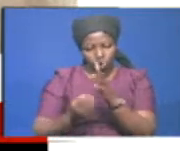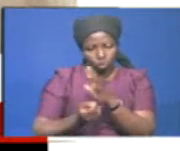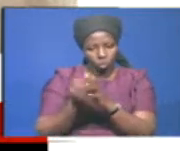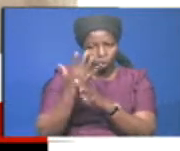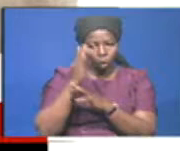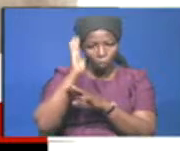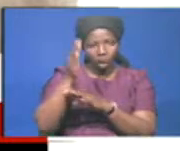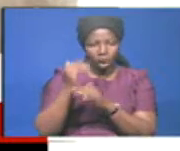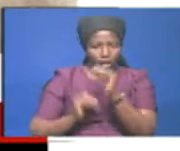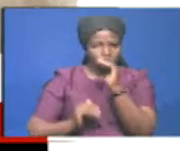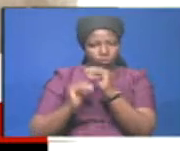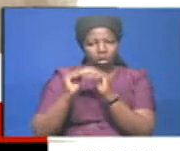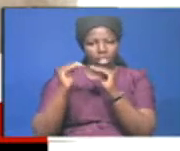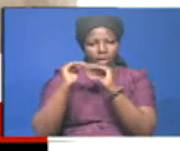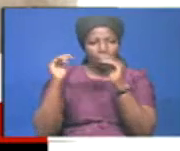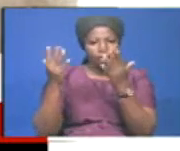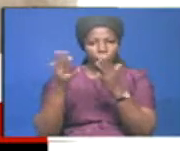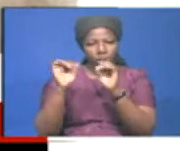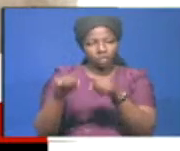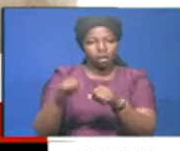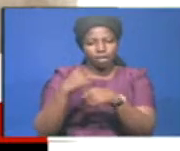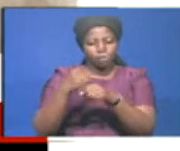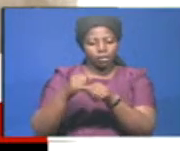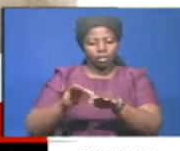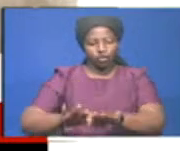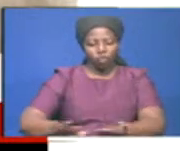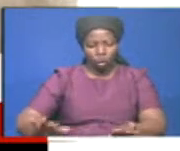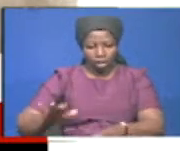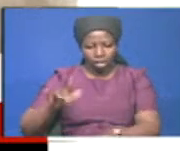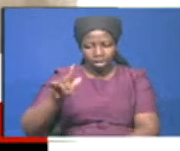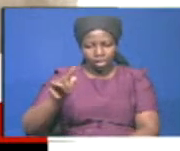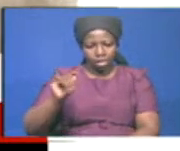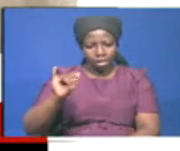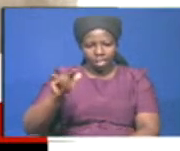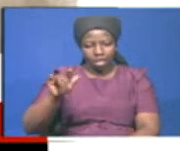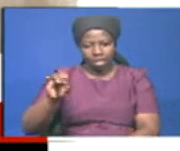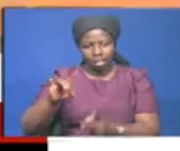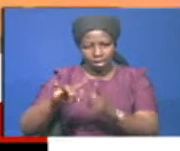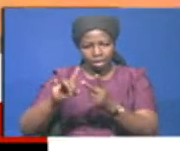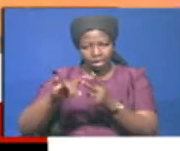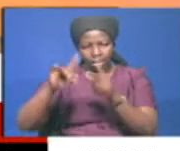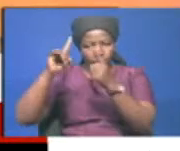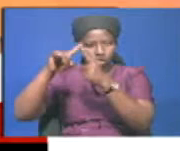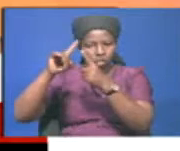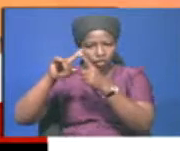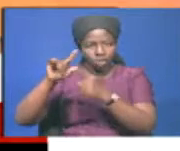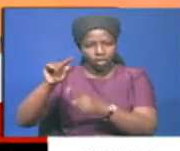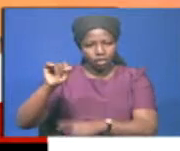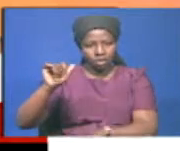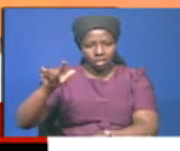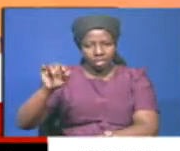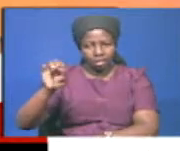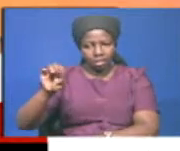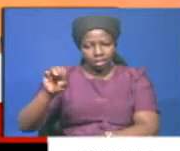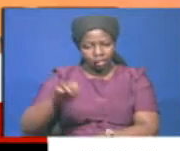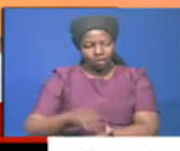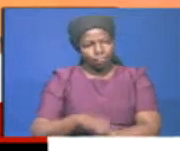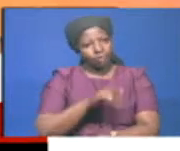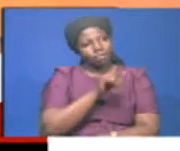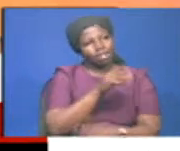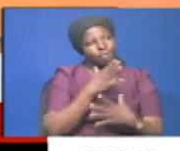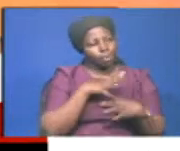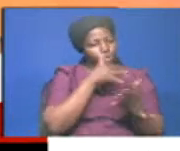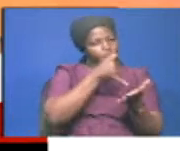mahali tunaweza tengeneza kama flooring tiles na hata roofing tiles. Ndio. Na umesema ya kwamba wale ambao mnawahusisha kwa sana